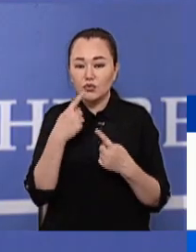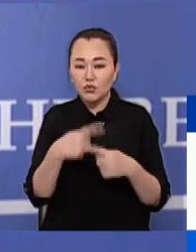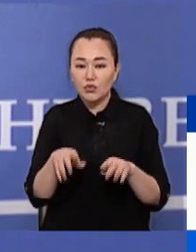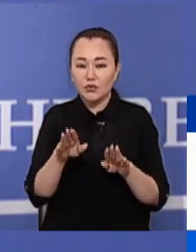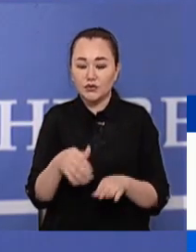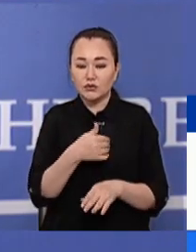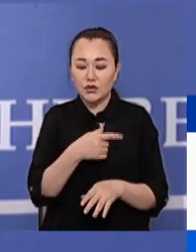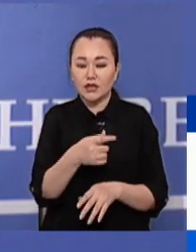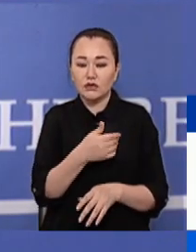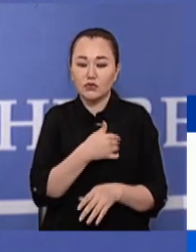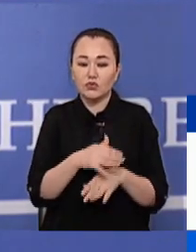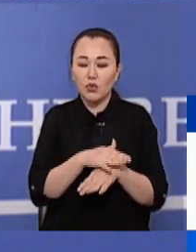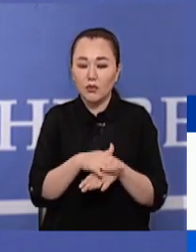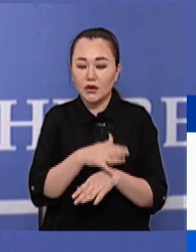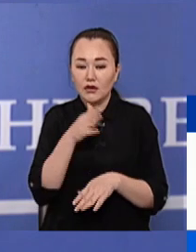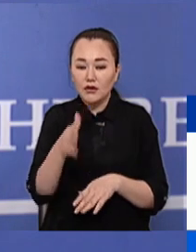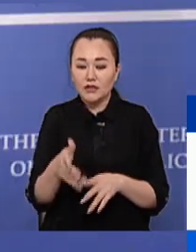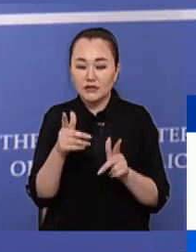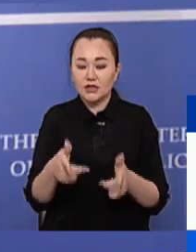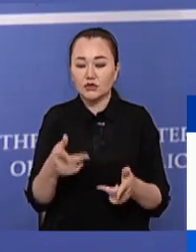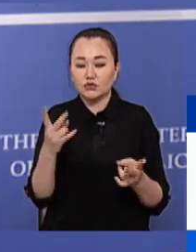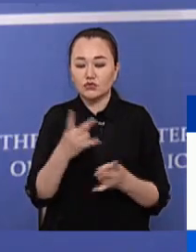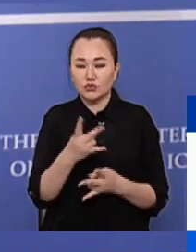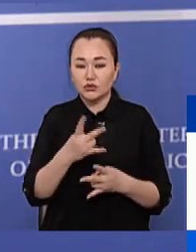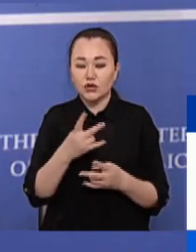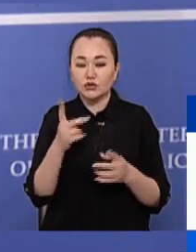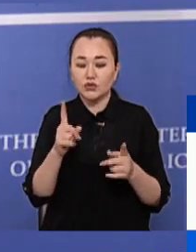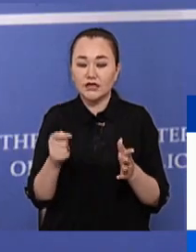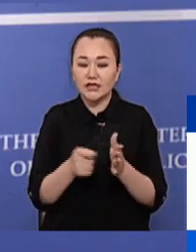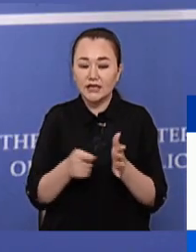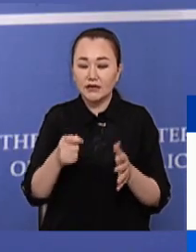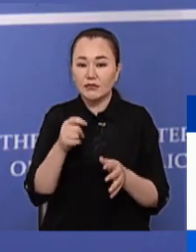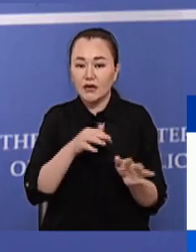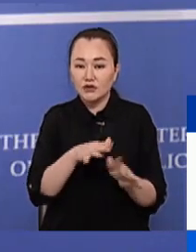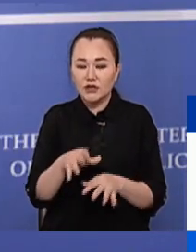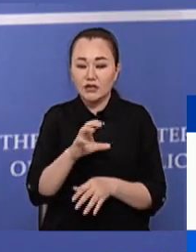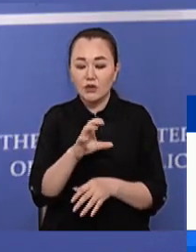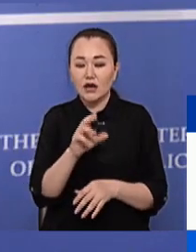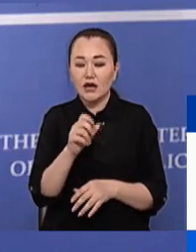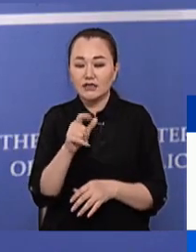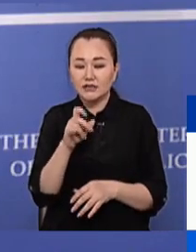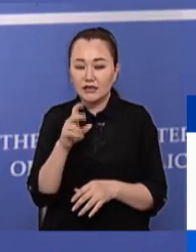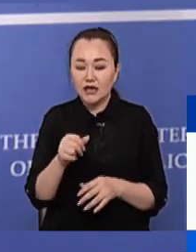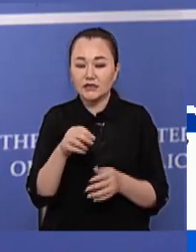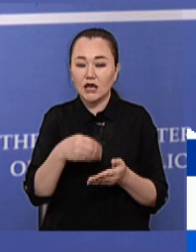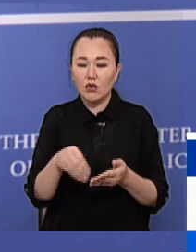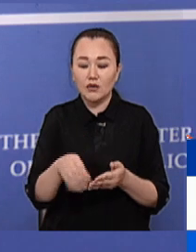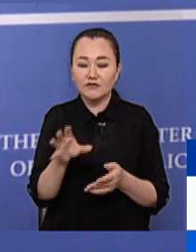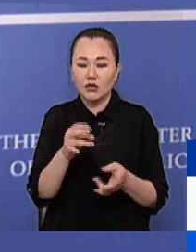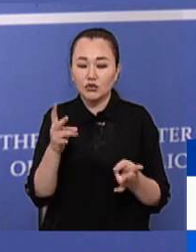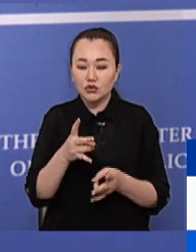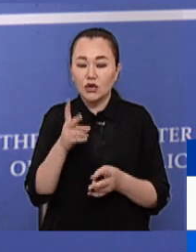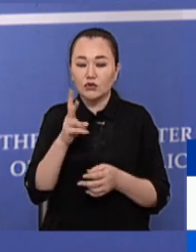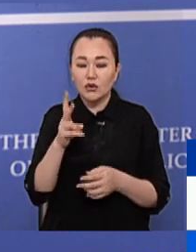достаточно только доброй воли согласиться с предложенными предложениями. Что касается тендерных процедур, там Саврук-Казана, там закупщиков всех необходимых мы